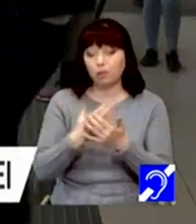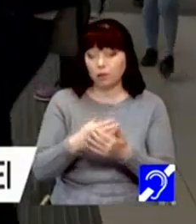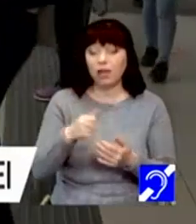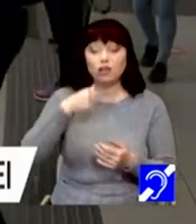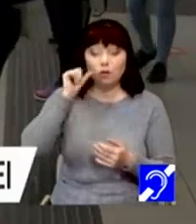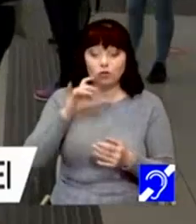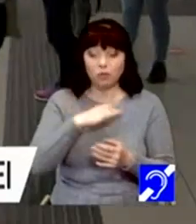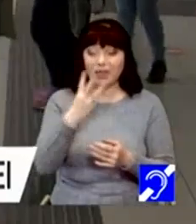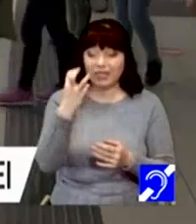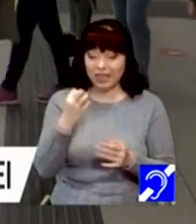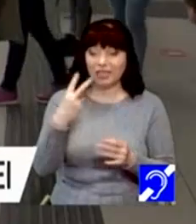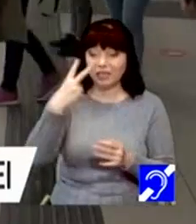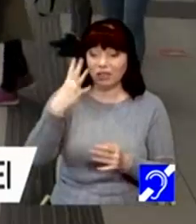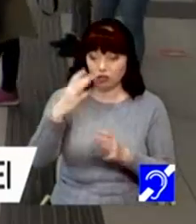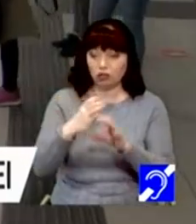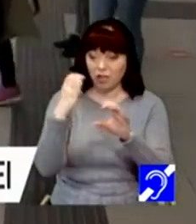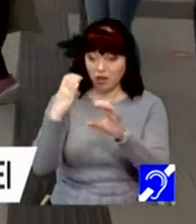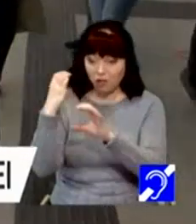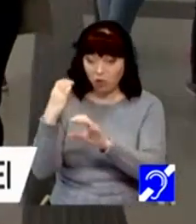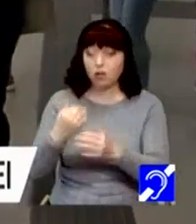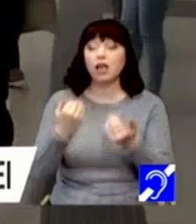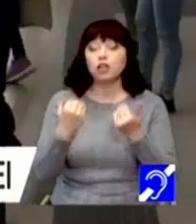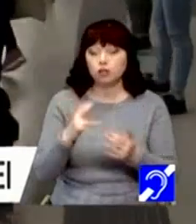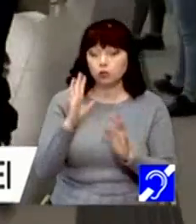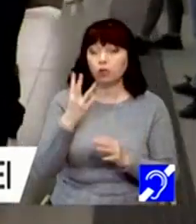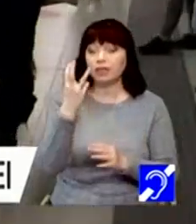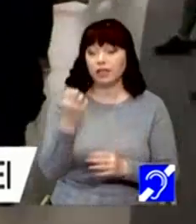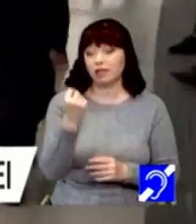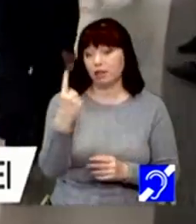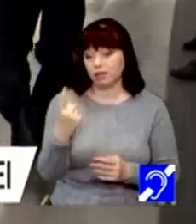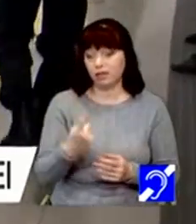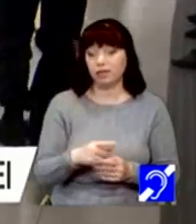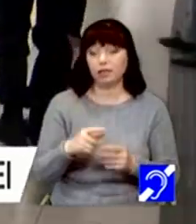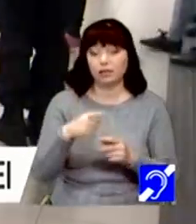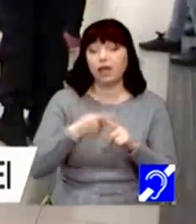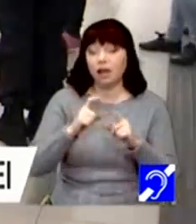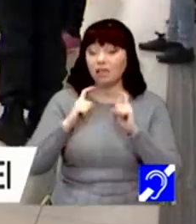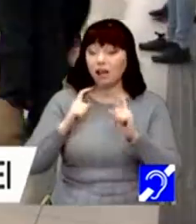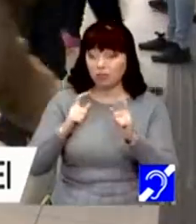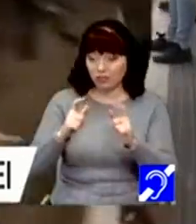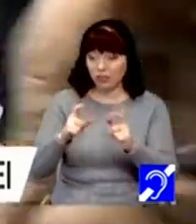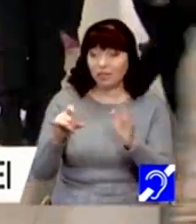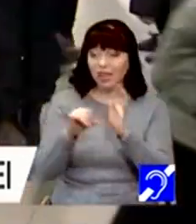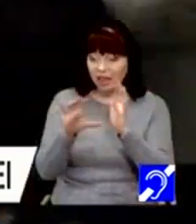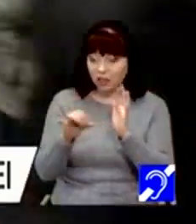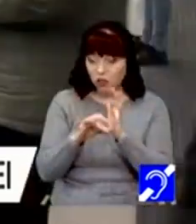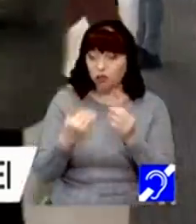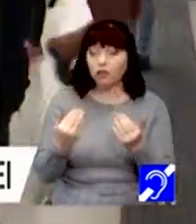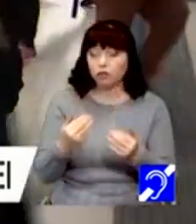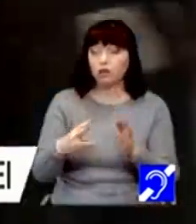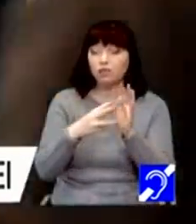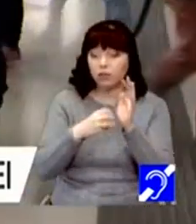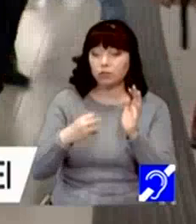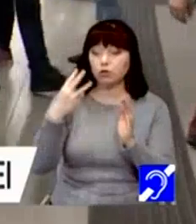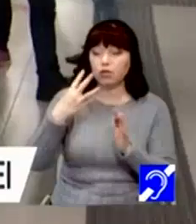până ieri circulau 324 de trenuri de astăzi sunt doar 311 factura zilnică pentru energia companiei de metrou este acum de